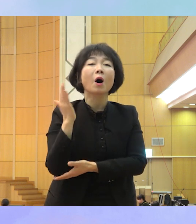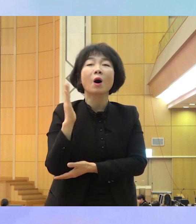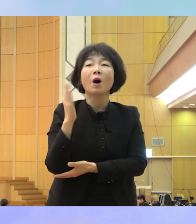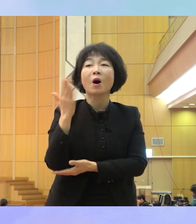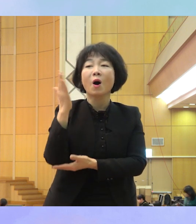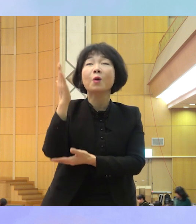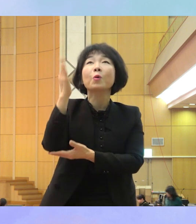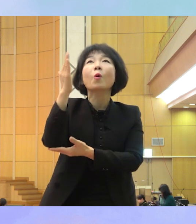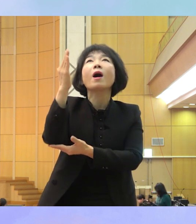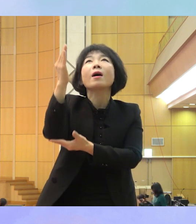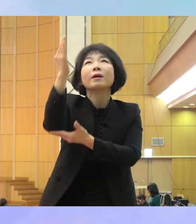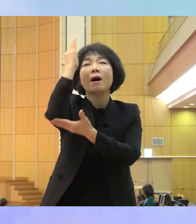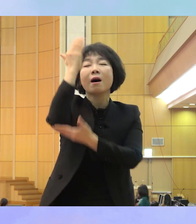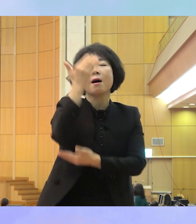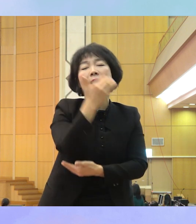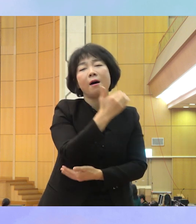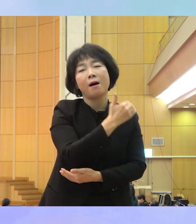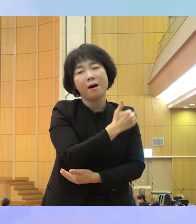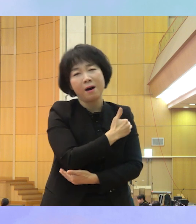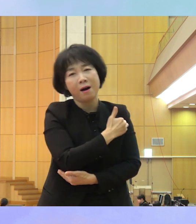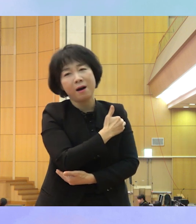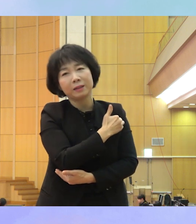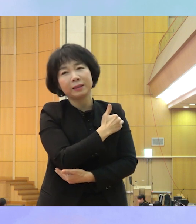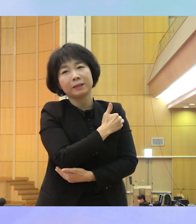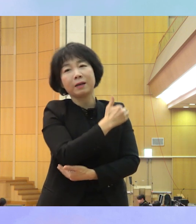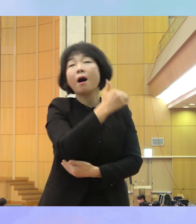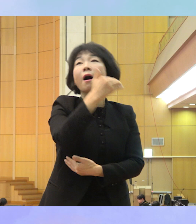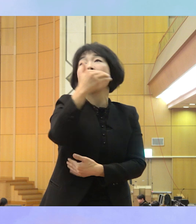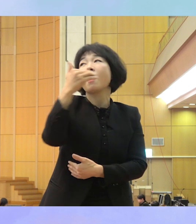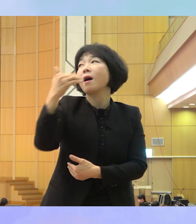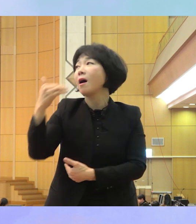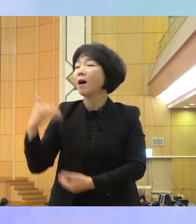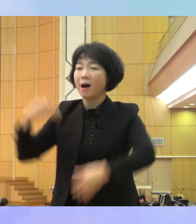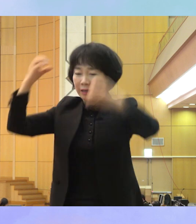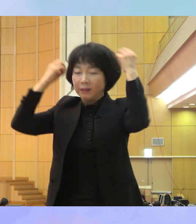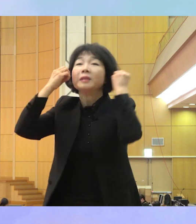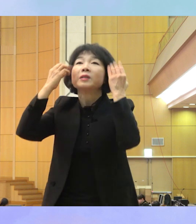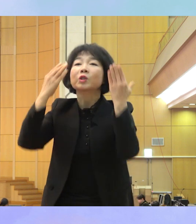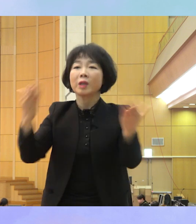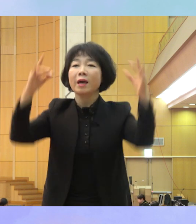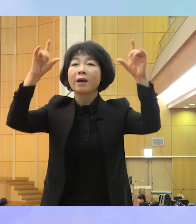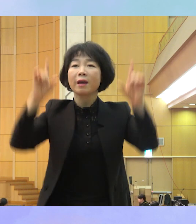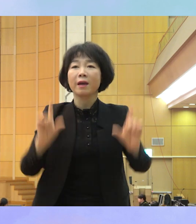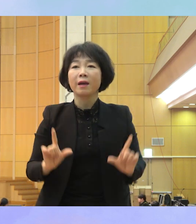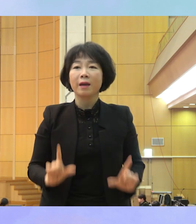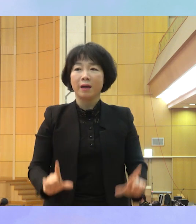주의 영광 가득한